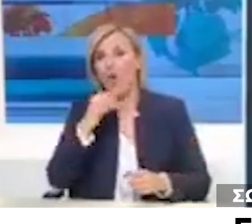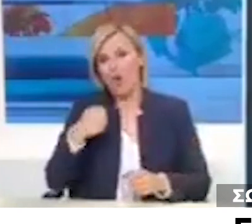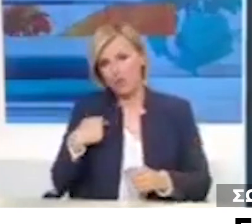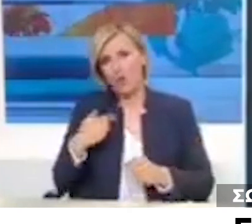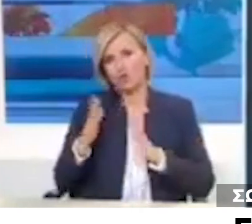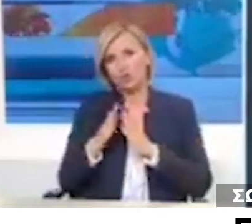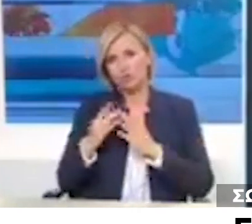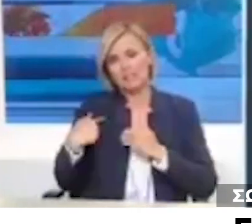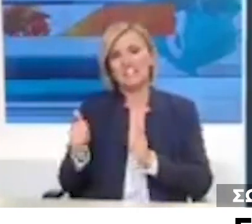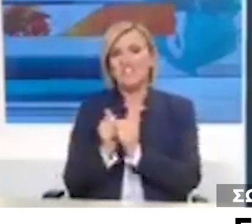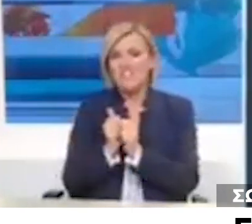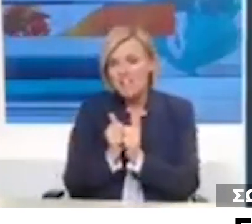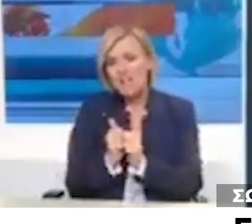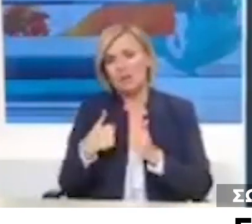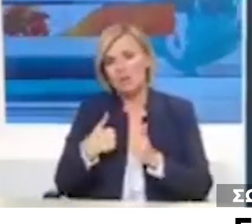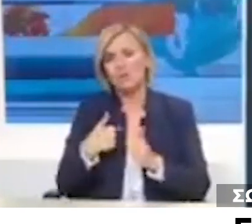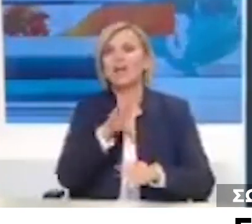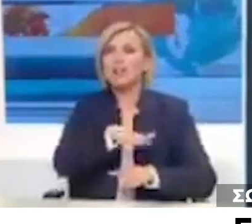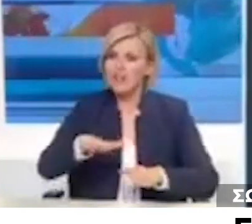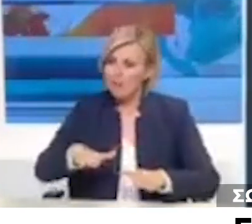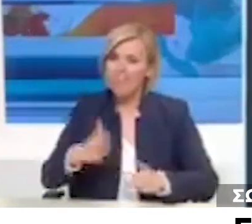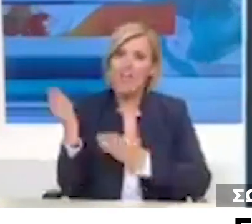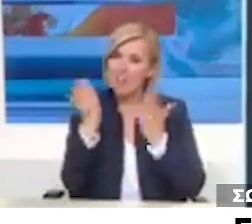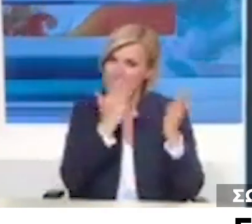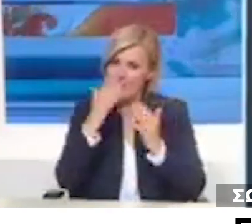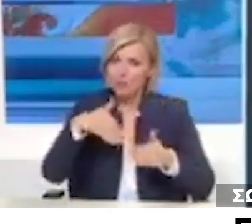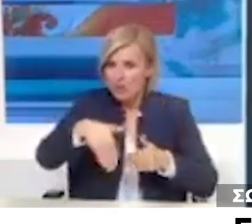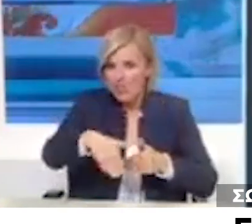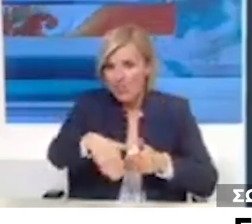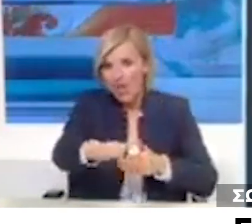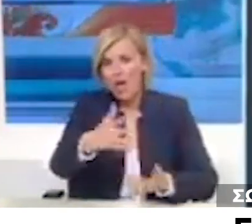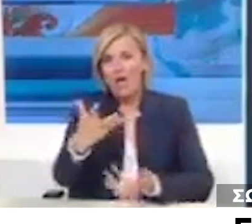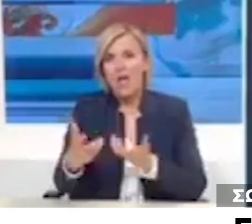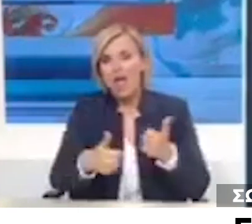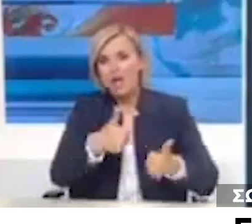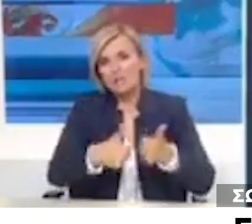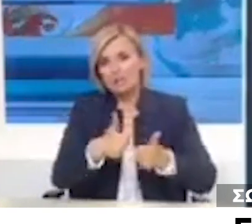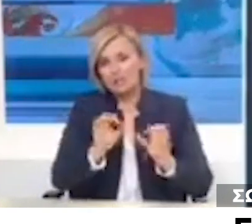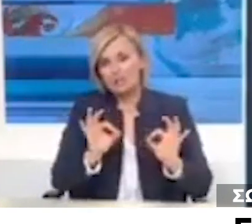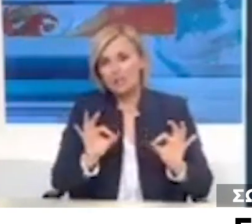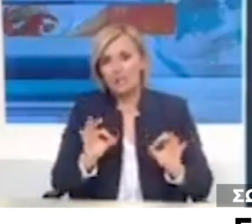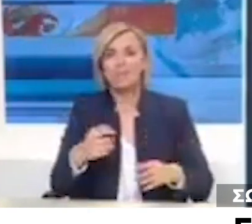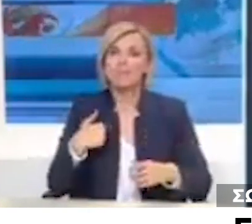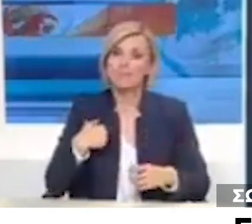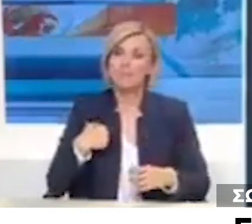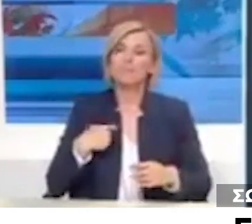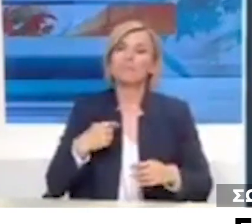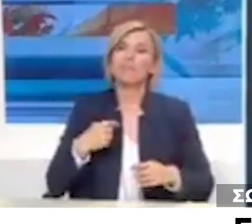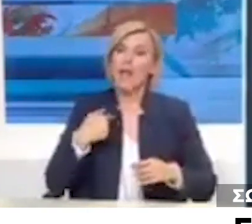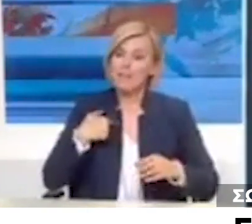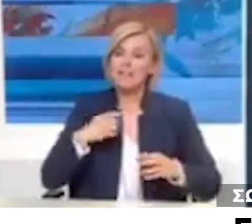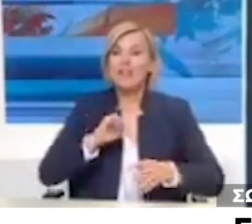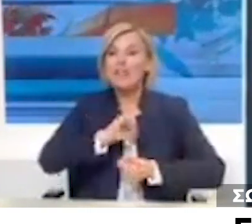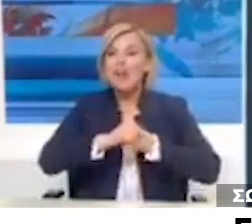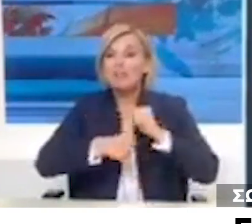υπάρχουν άνθρωποι και φίλοι οι οποίοι έχουν τα παιδιά τους να δίνουν πανελλαδικές, και θεωρώ ότι θα γίνει με τη μέγιστη δυνατή προστασία